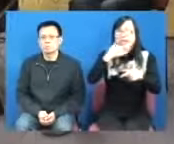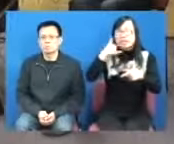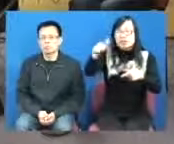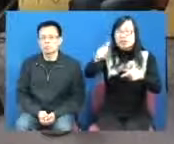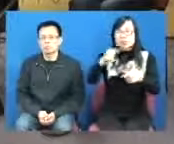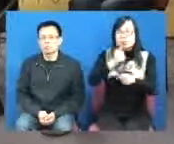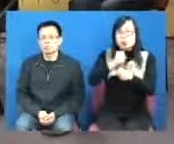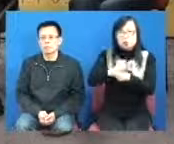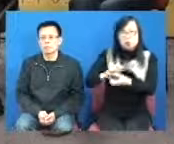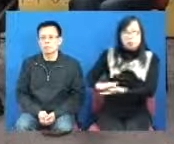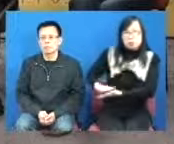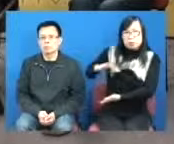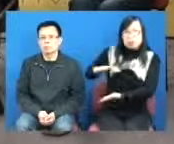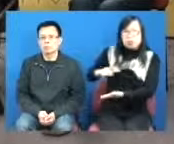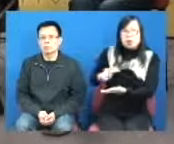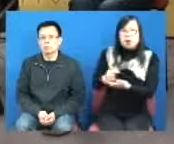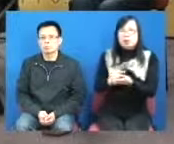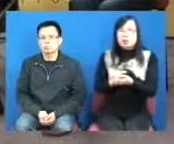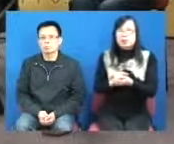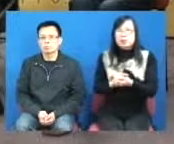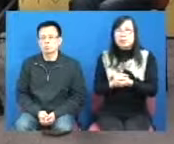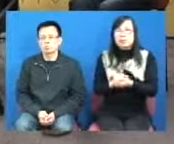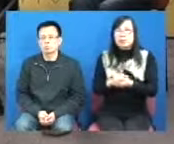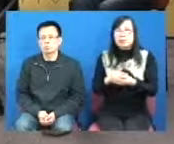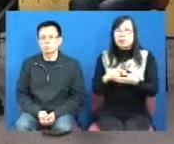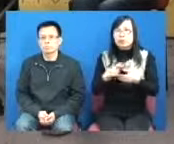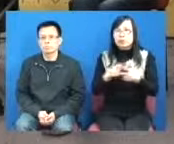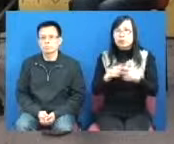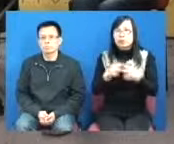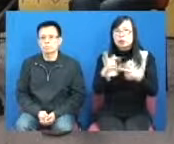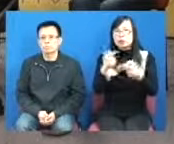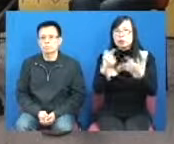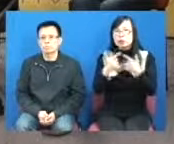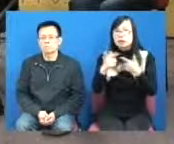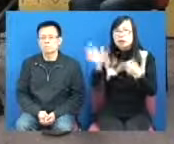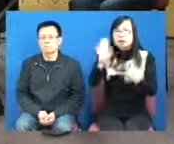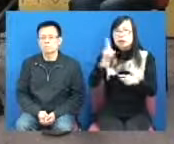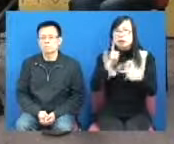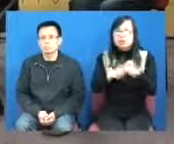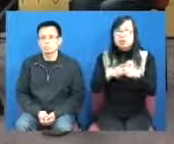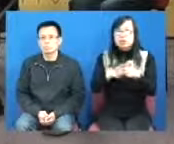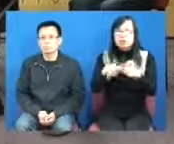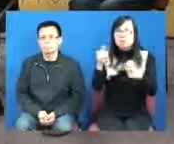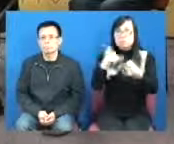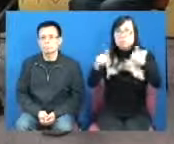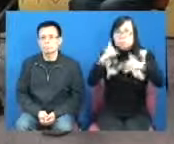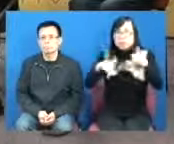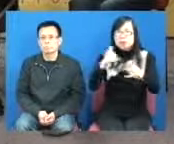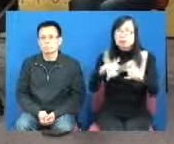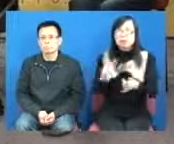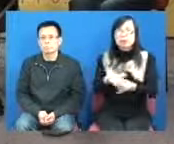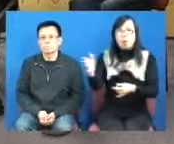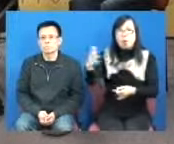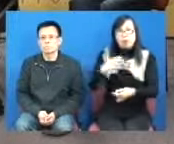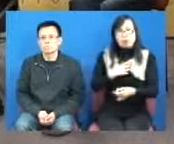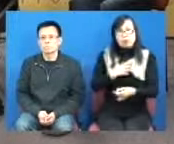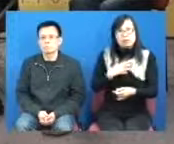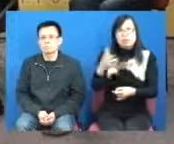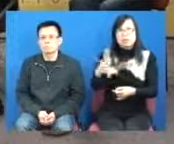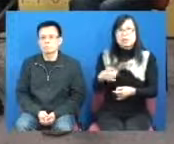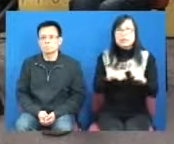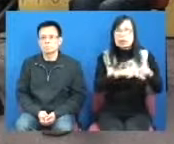翁大作戰那蔡爺怎麼回答呢他說我不喜歡做這些真人show其實我覺得是市